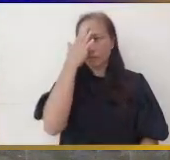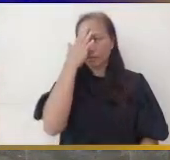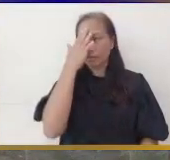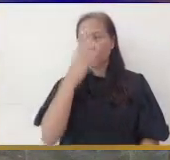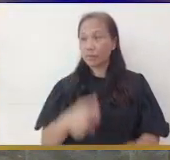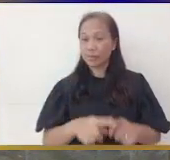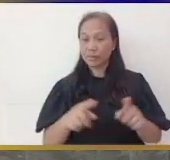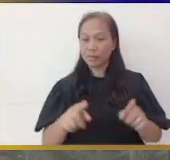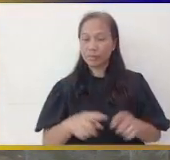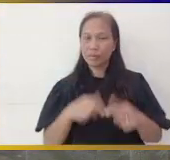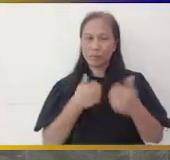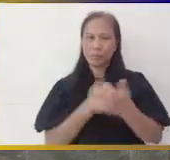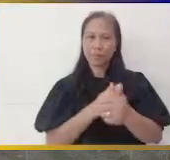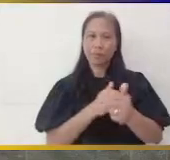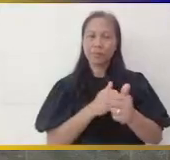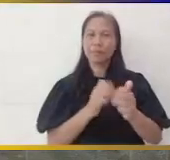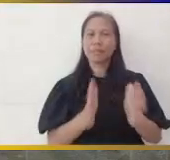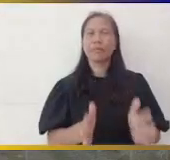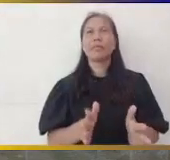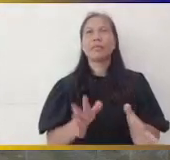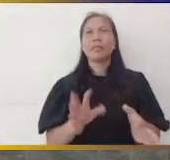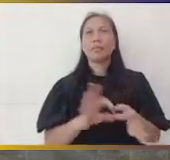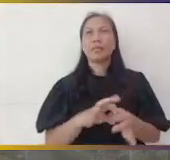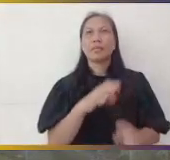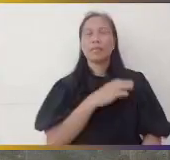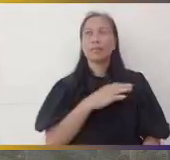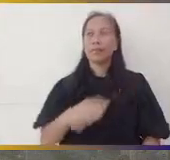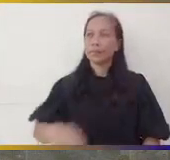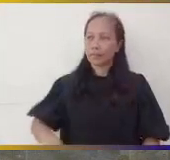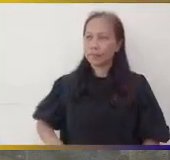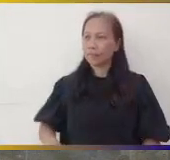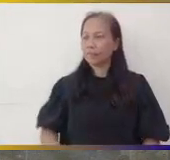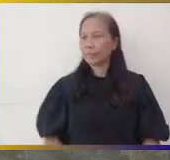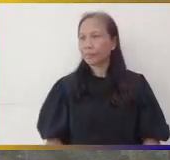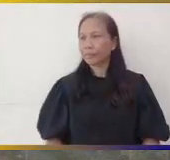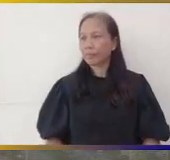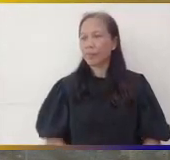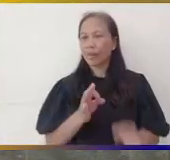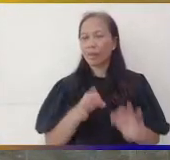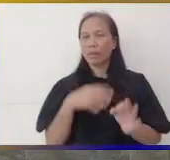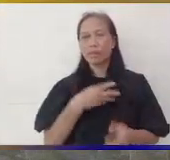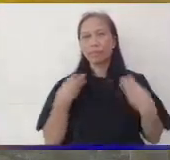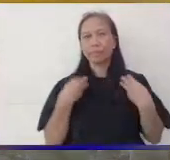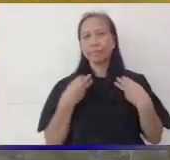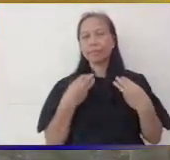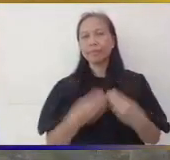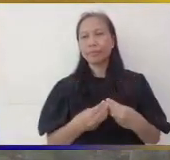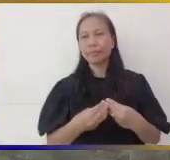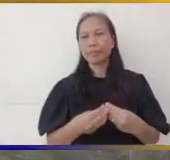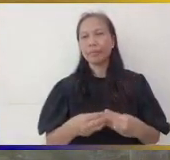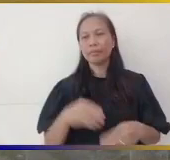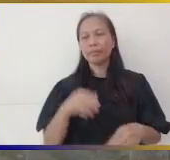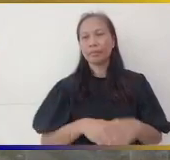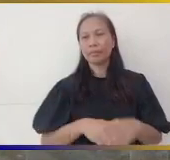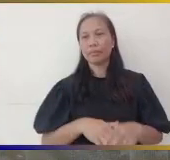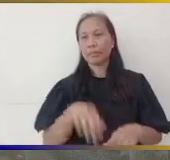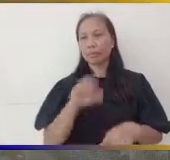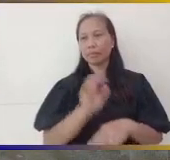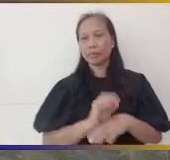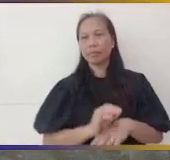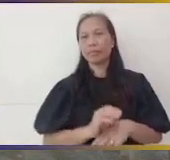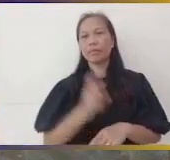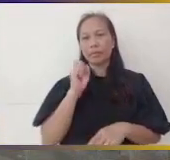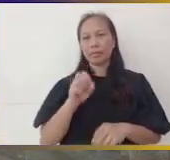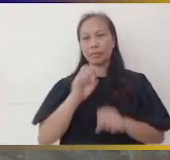Ah very Familiar na po yan sa atin lalo na if you're if you've been a member of this church for a few years now ay Maliwanag na po iyan